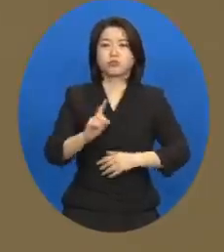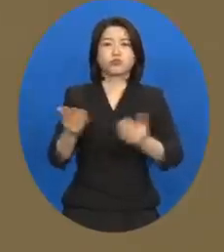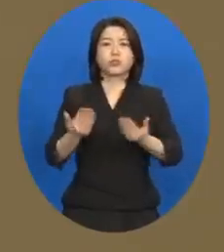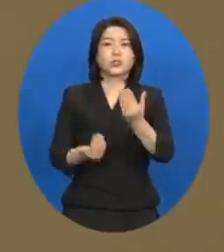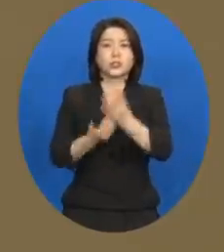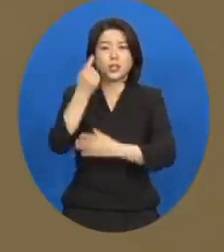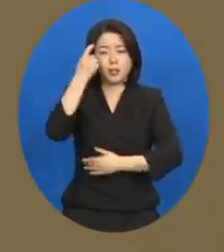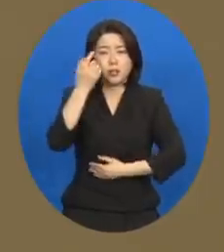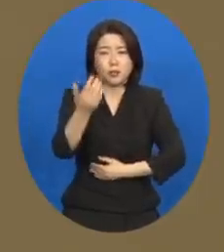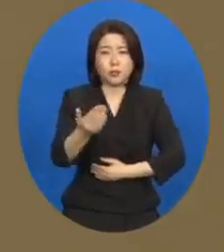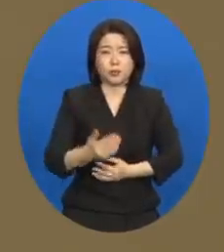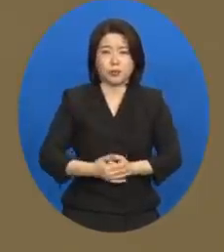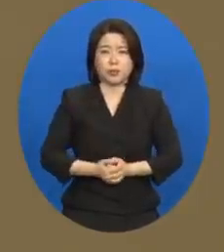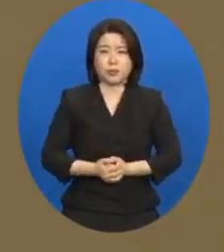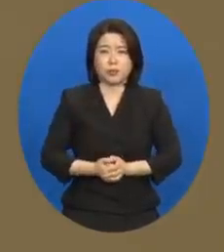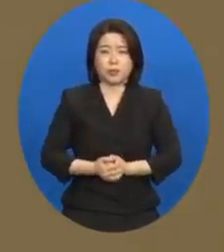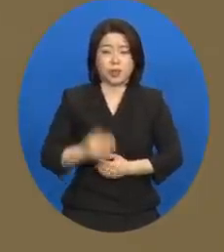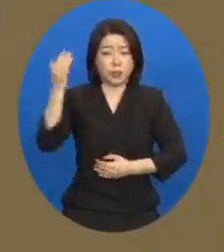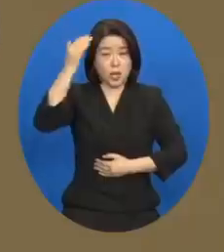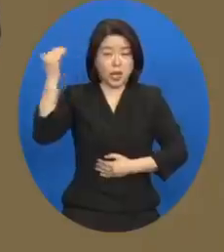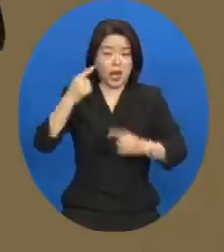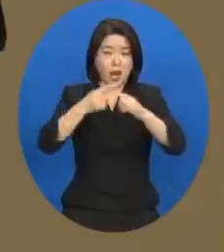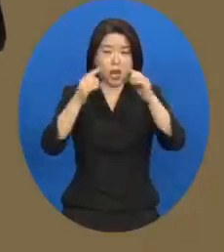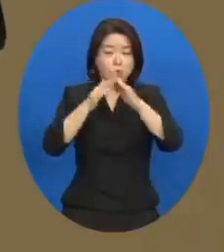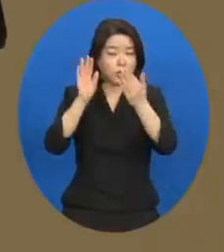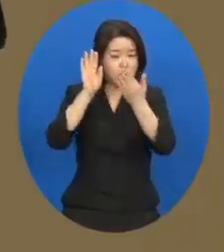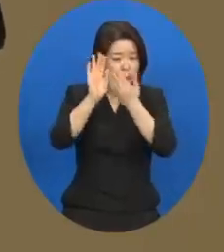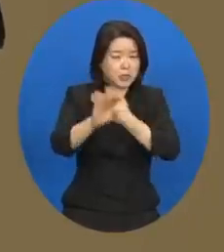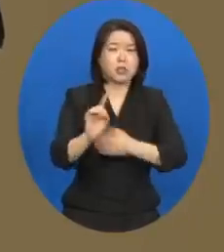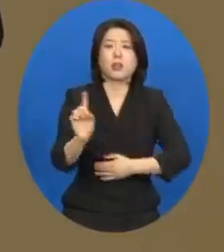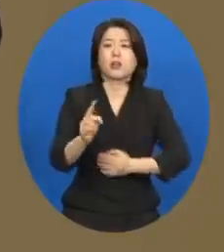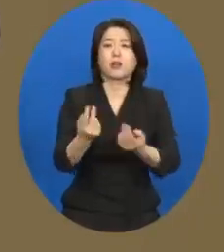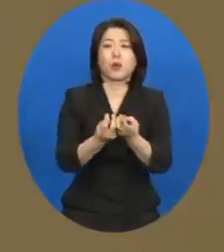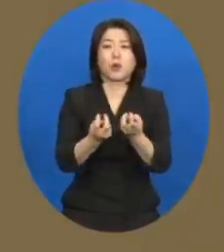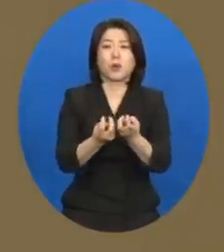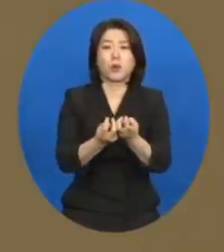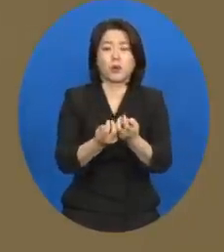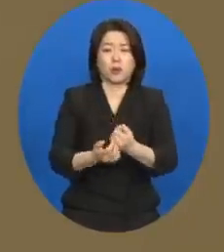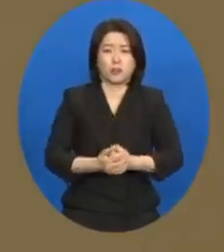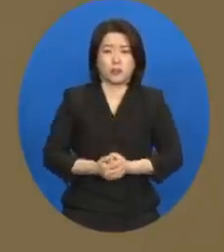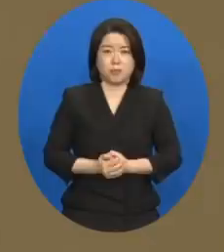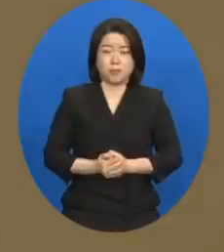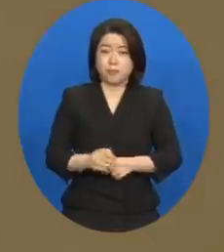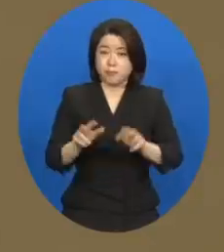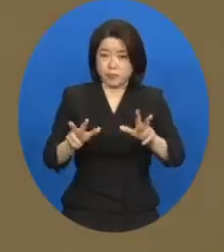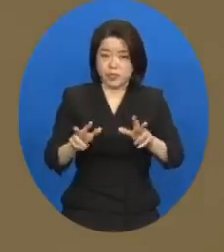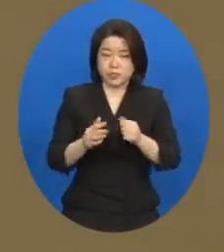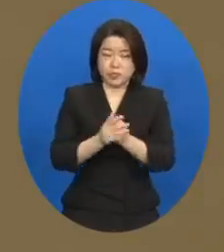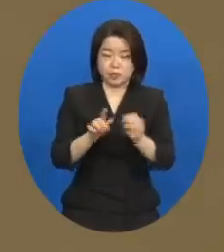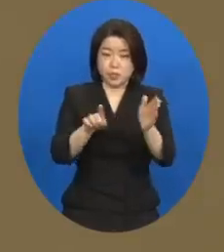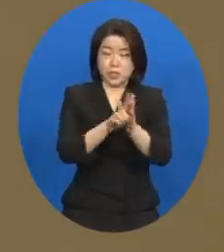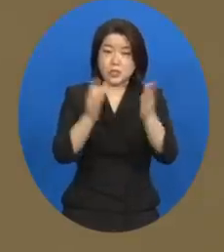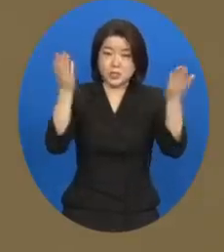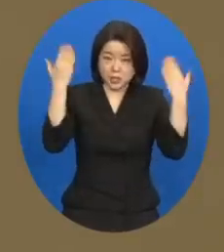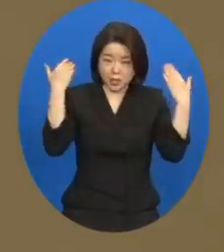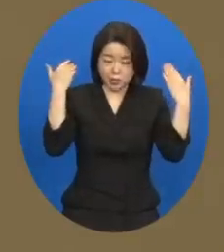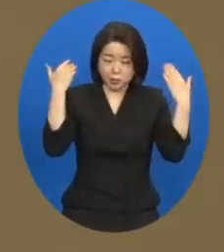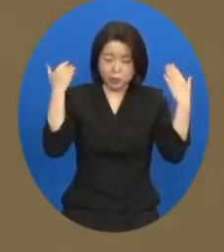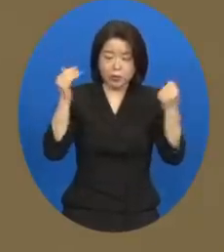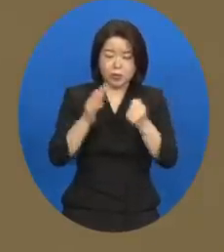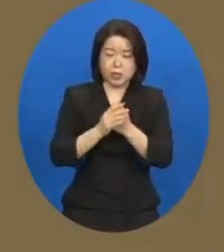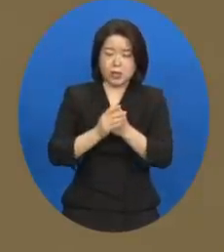될까요? 우리 한국교회의 미래는 어떻게 될까요? 지금 신학교의